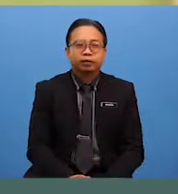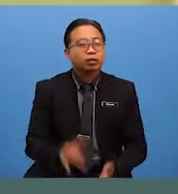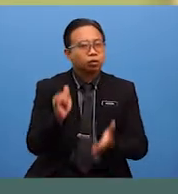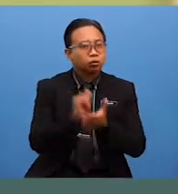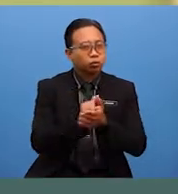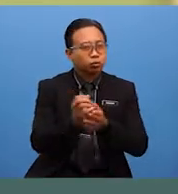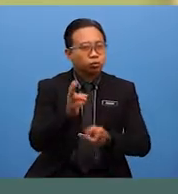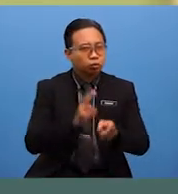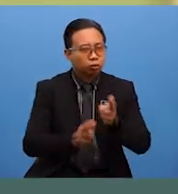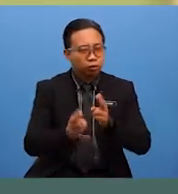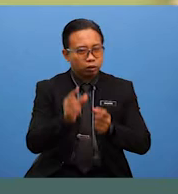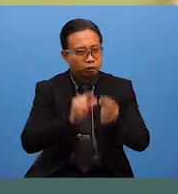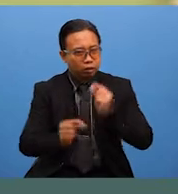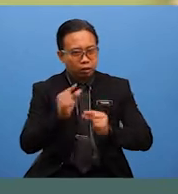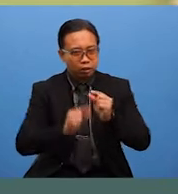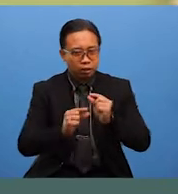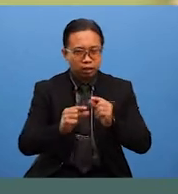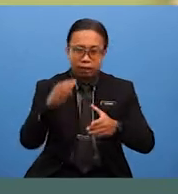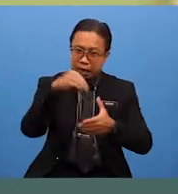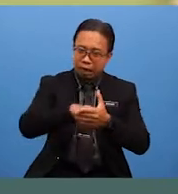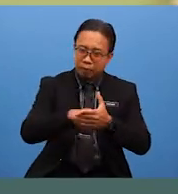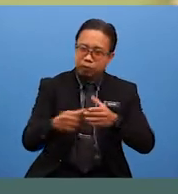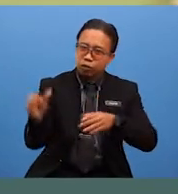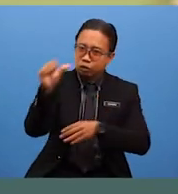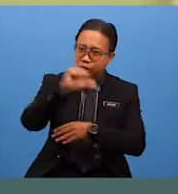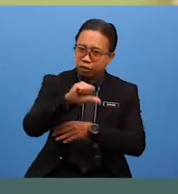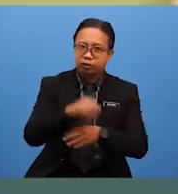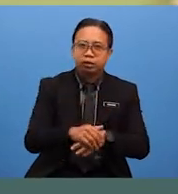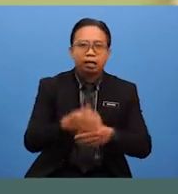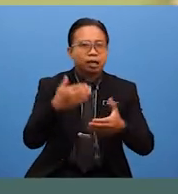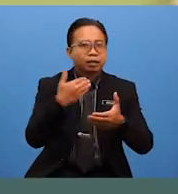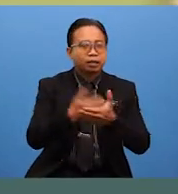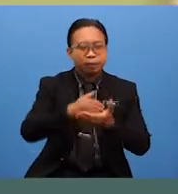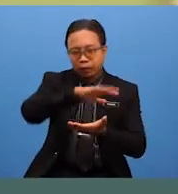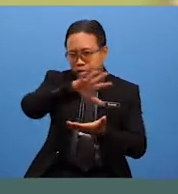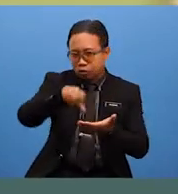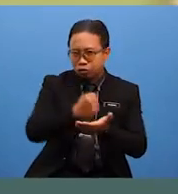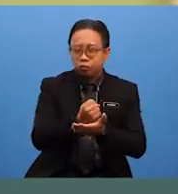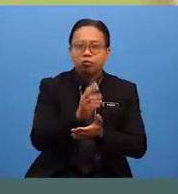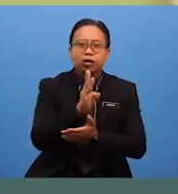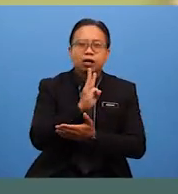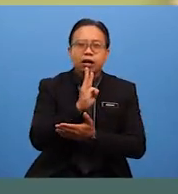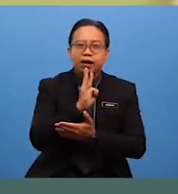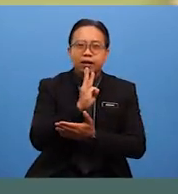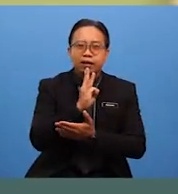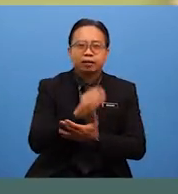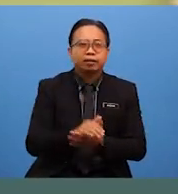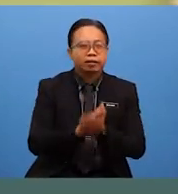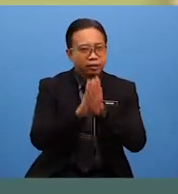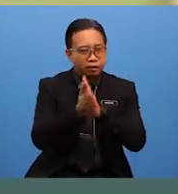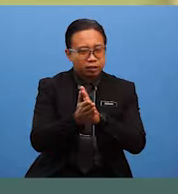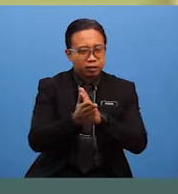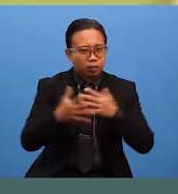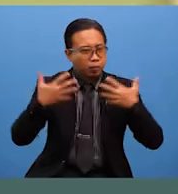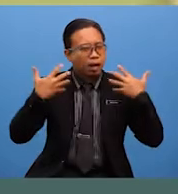harus berolak kan yang berlaku di dalam ceret tersebut sehingga keseluruhan air didalam cere